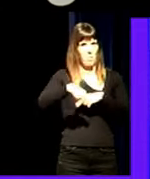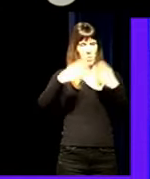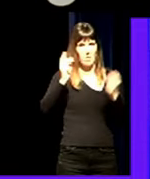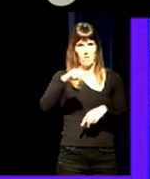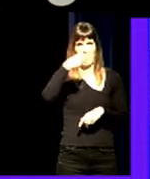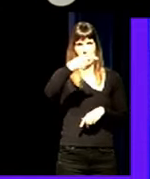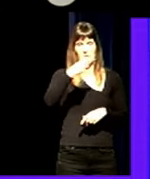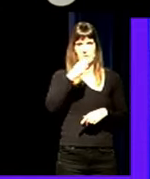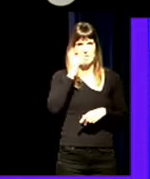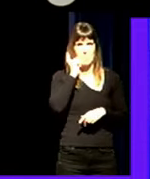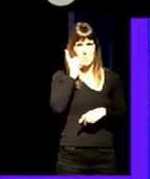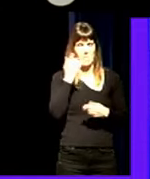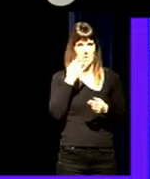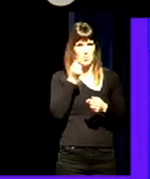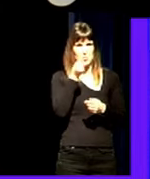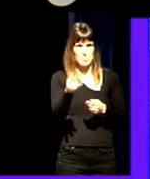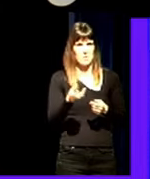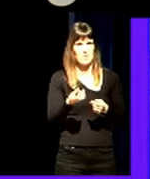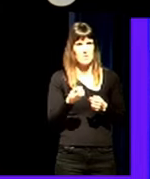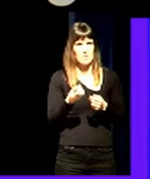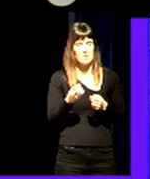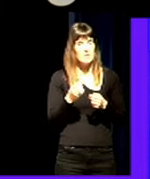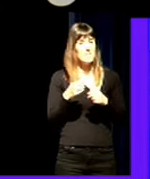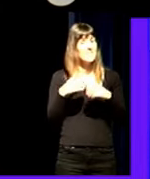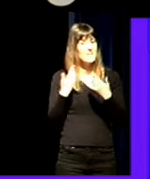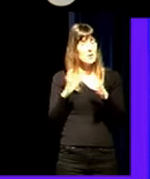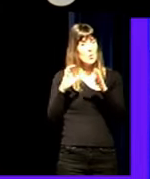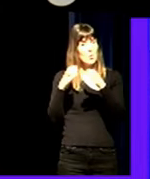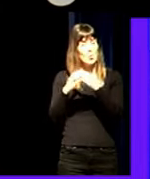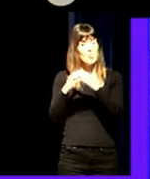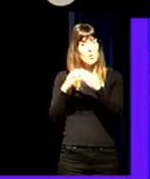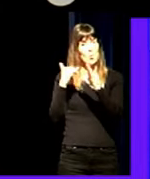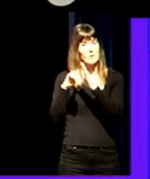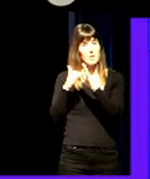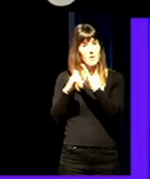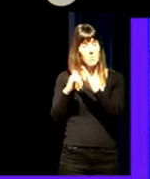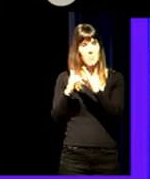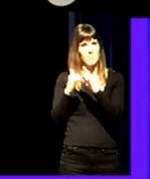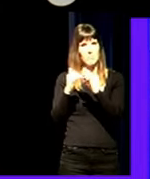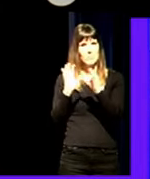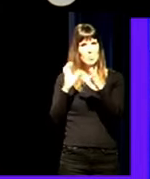adibidez, ez dakit zen, WhatsAppeko taldea. Claro, hor, plateatzen dugun